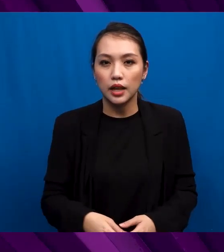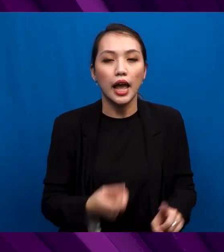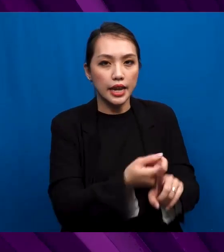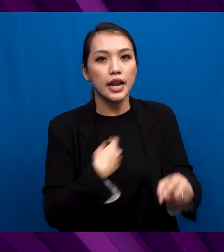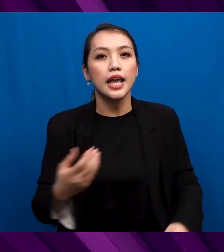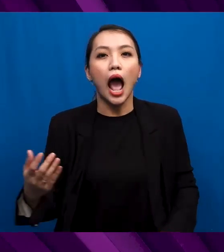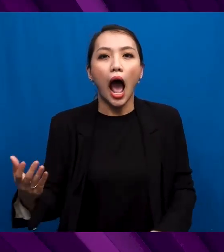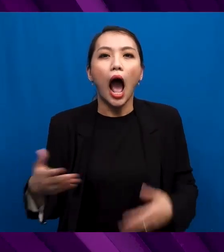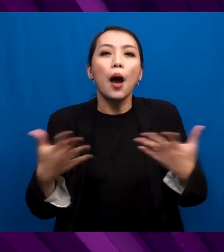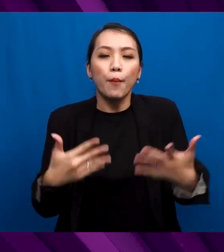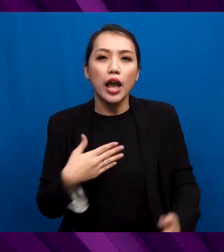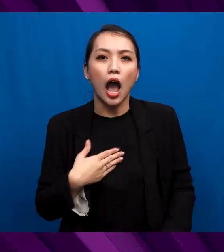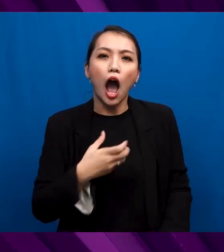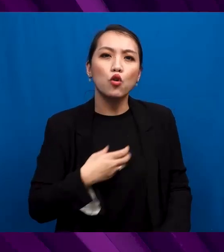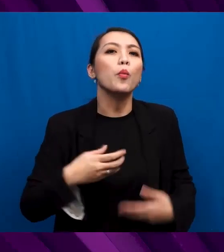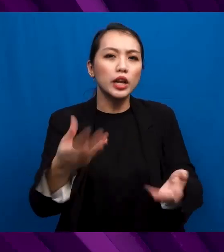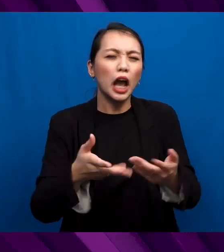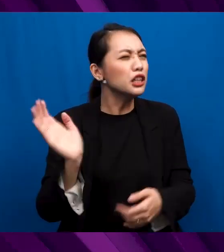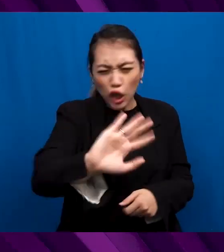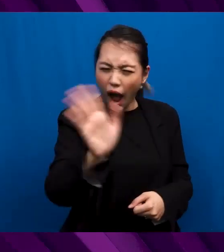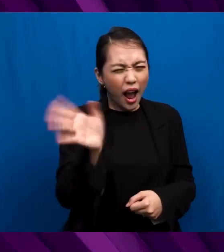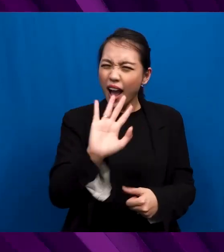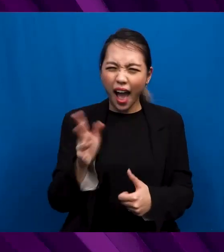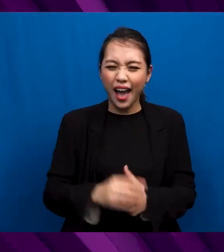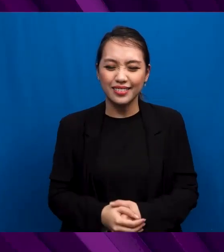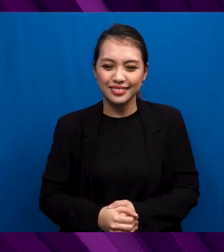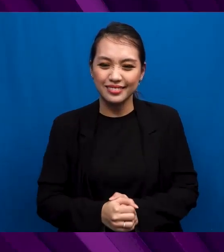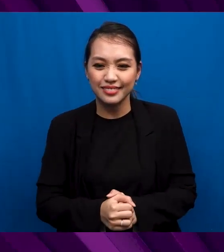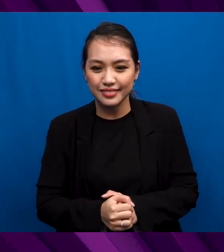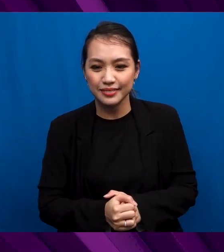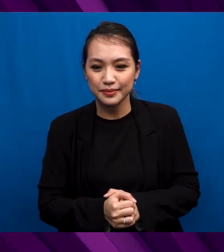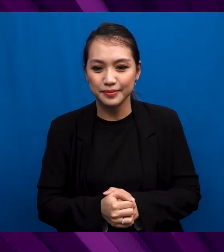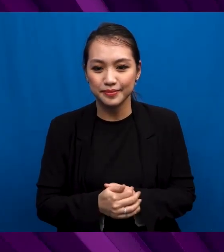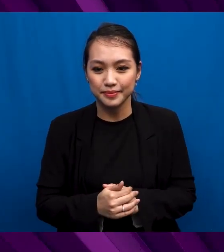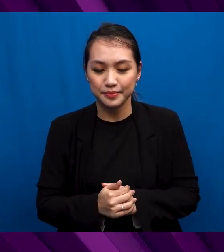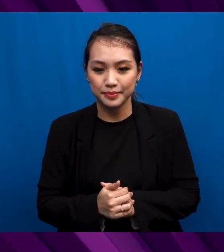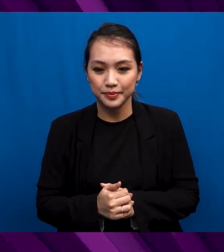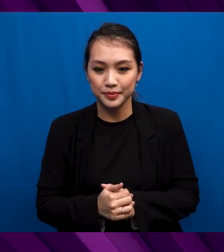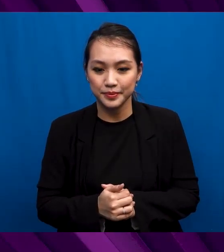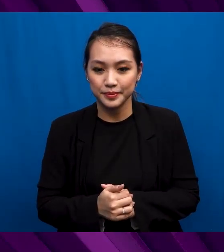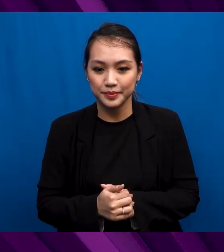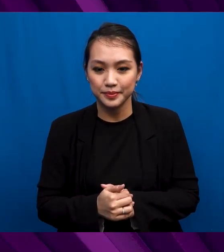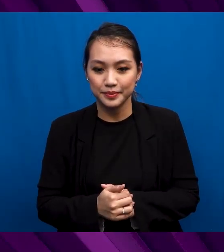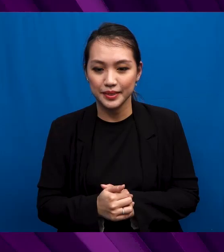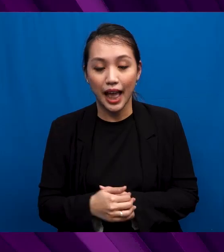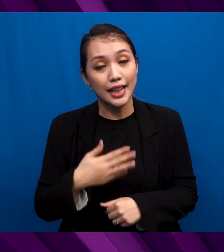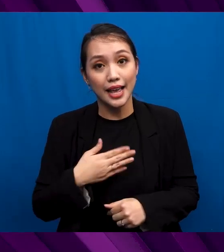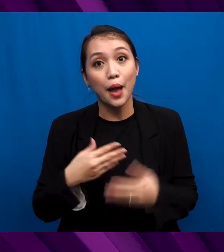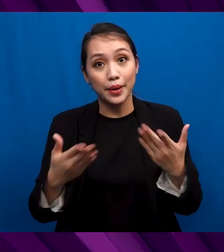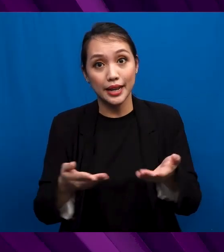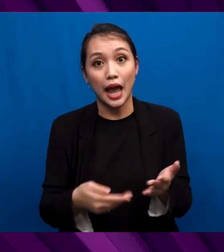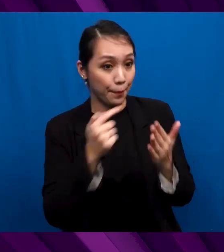siapa-siapa. Kita bisa melayani Tuhan itu kita yang untung, bukan Tuhan diuntungkan. Ya, nah saya kasih beberapa lagi ayat